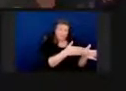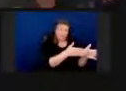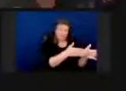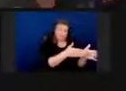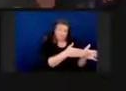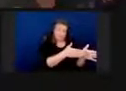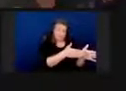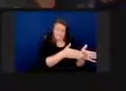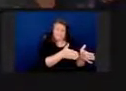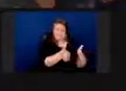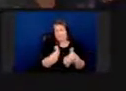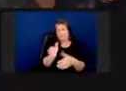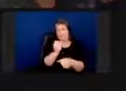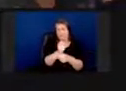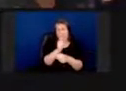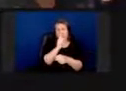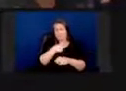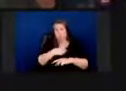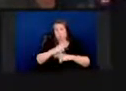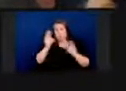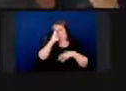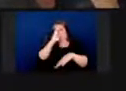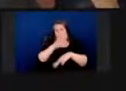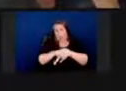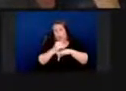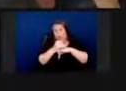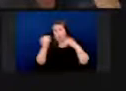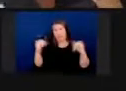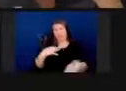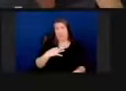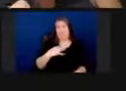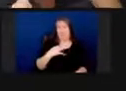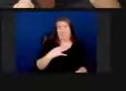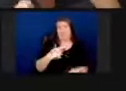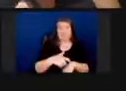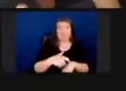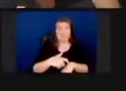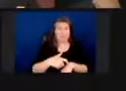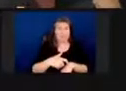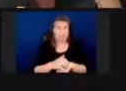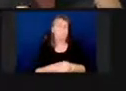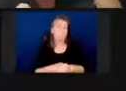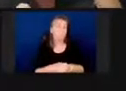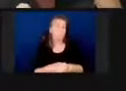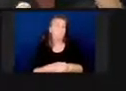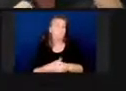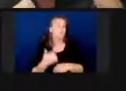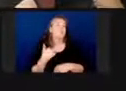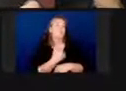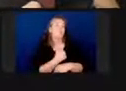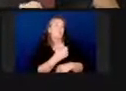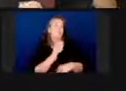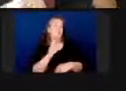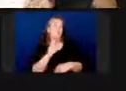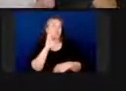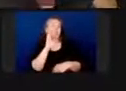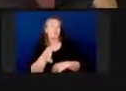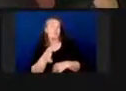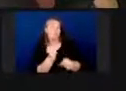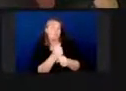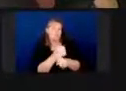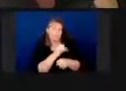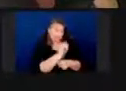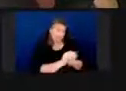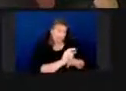na kuhakikisha kwamba tuko tayari kwa kipindi cha wanafunzi kuomba